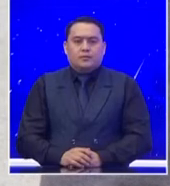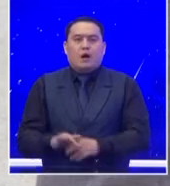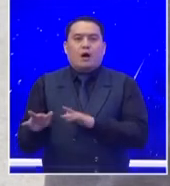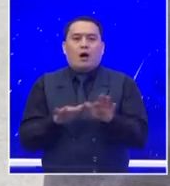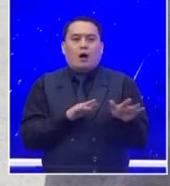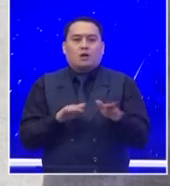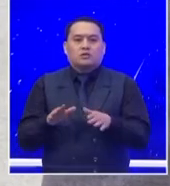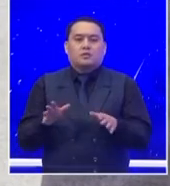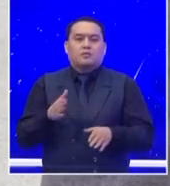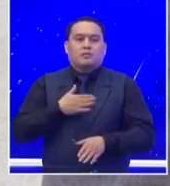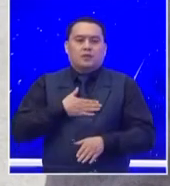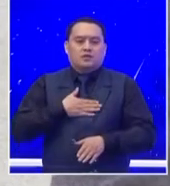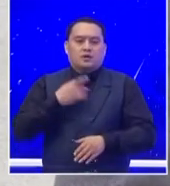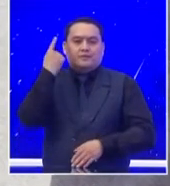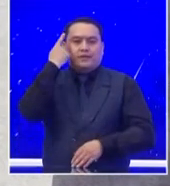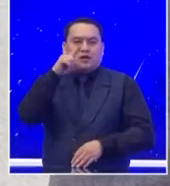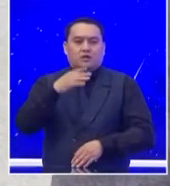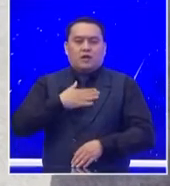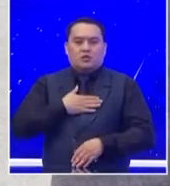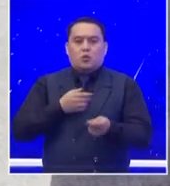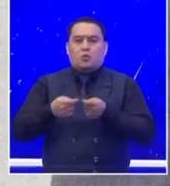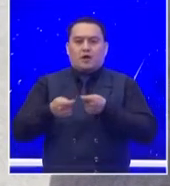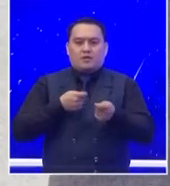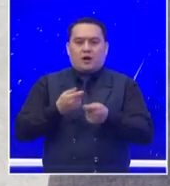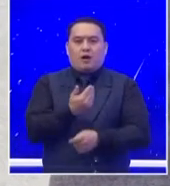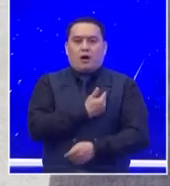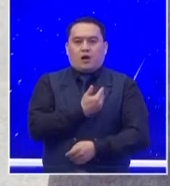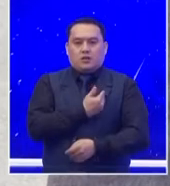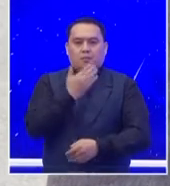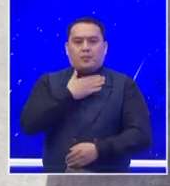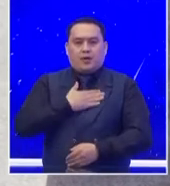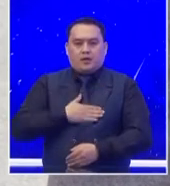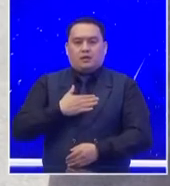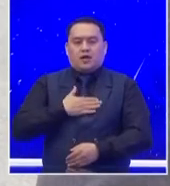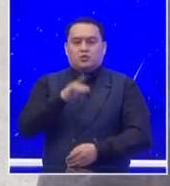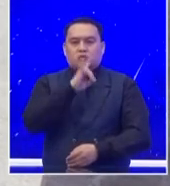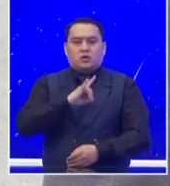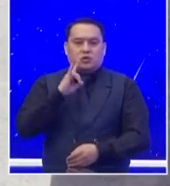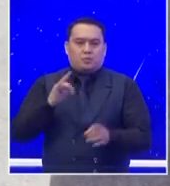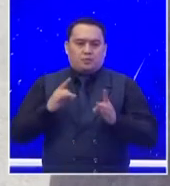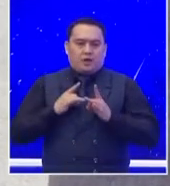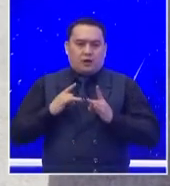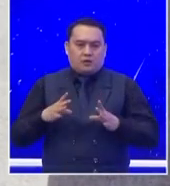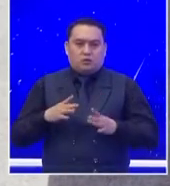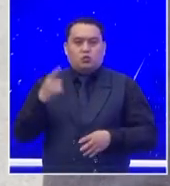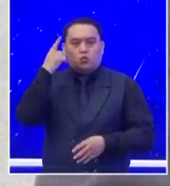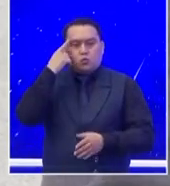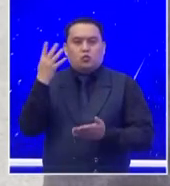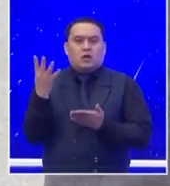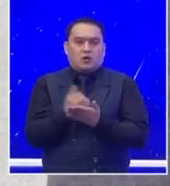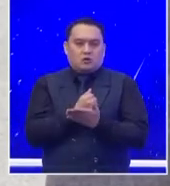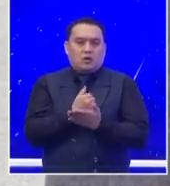Акция «Жетусу біз біргеміз» была инициирована нашим управлением. Мы хотим сделать приятное нашим дамам в их праздник. Думаю, нам это